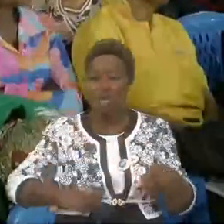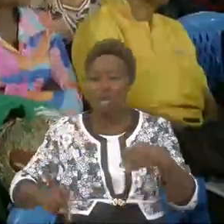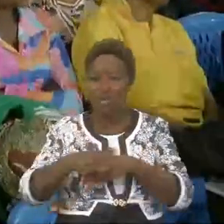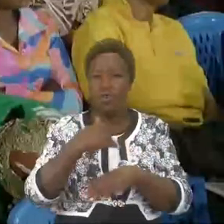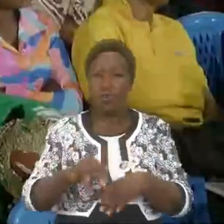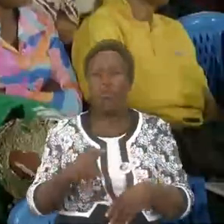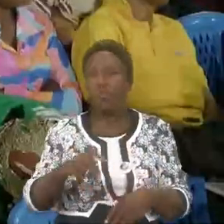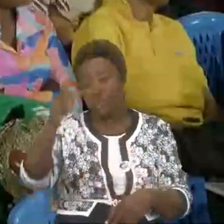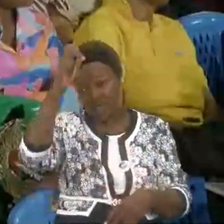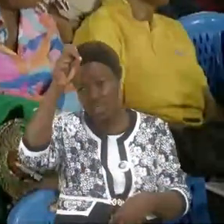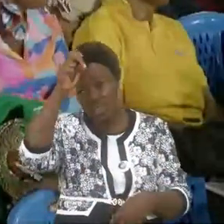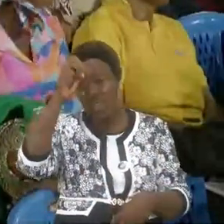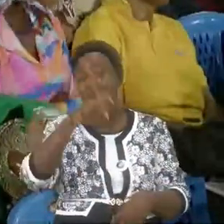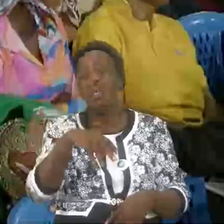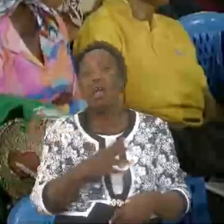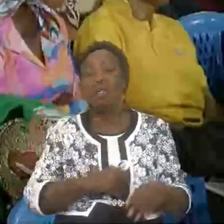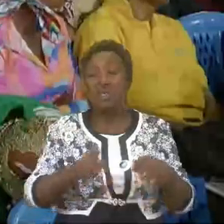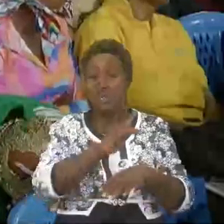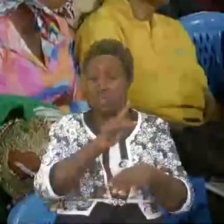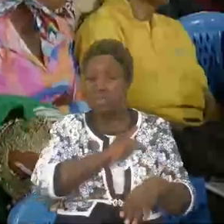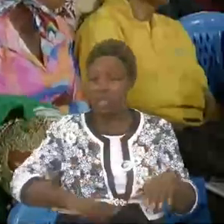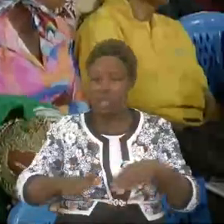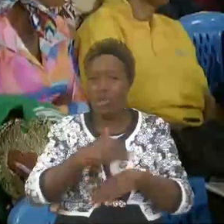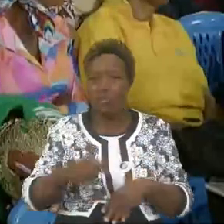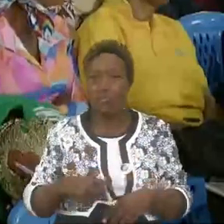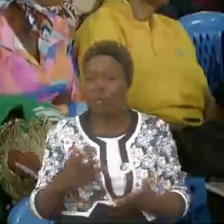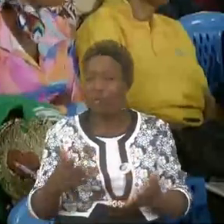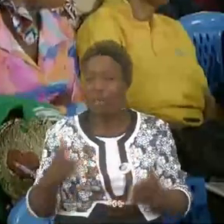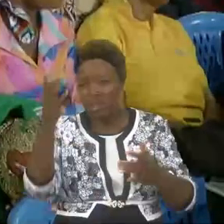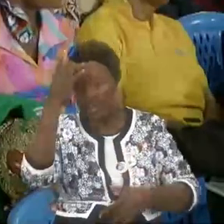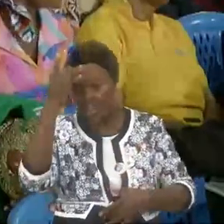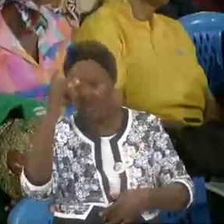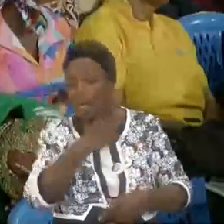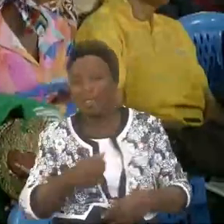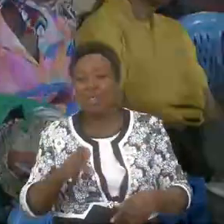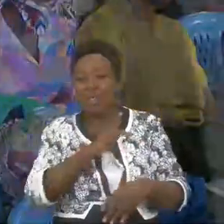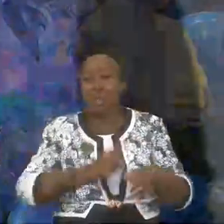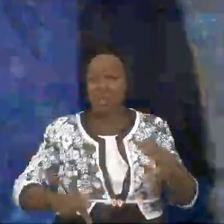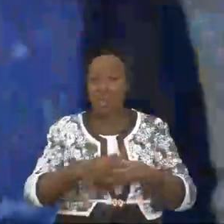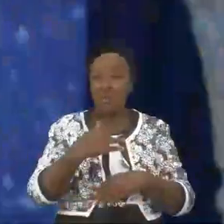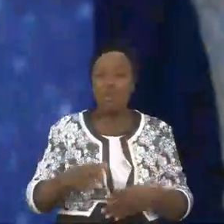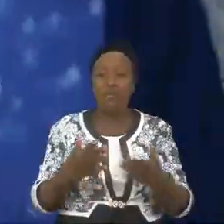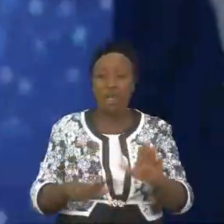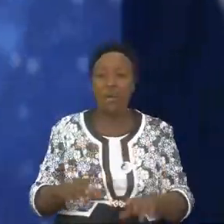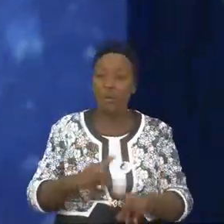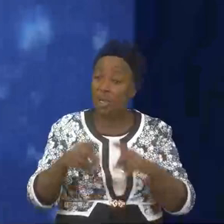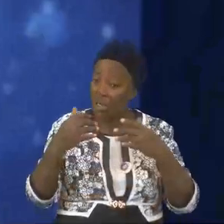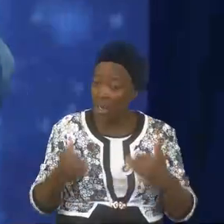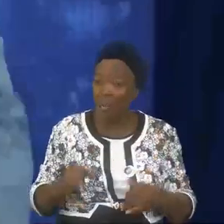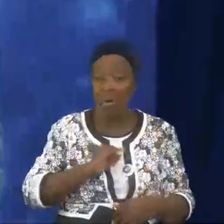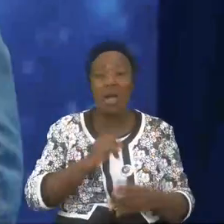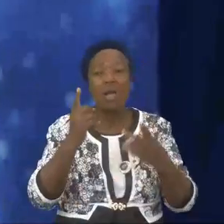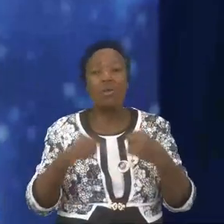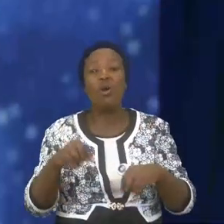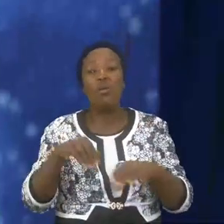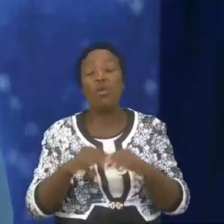de la souillure, le règne des démons ou le règne de la mort. Je viens me